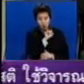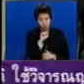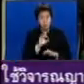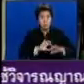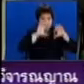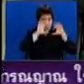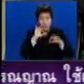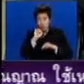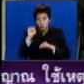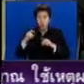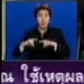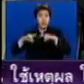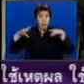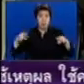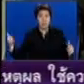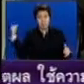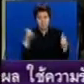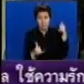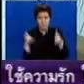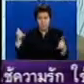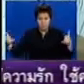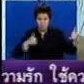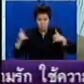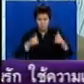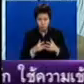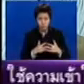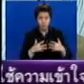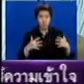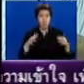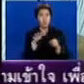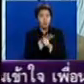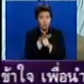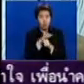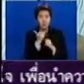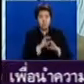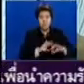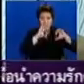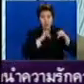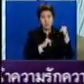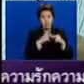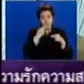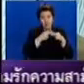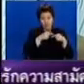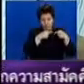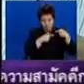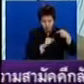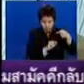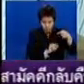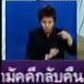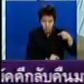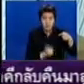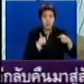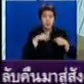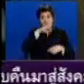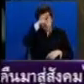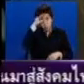ข้าร่วมประชุมกันจนสามารถเปิดประชุมสภาผู้แทนราษฎรได้โดยส.ส.ของพรรคร่วมรัฐบาลได้มาลงชื่อเข้าประชุมรวมถึงนายชว